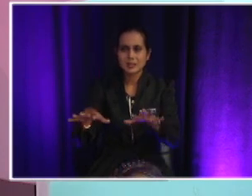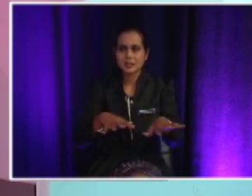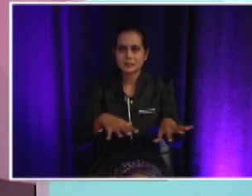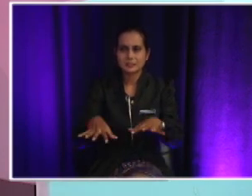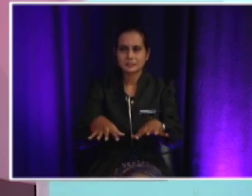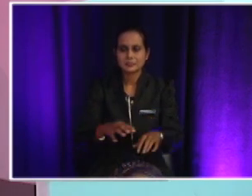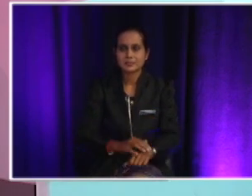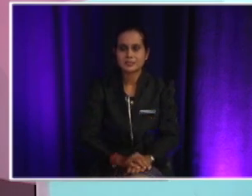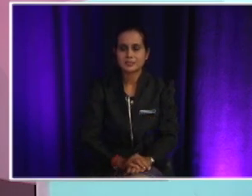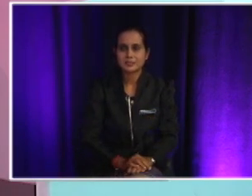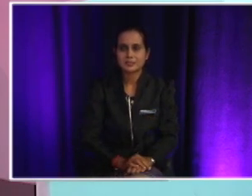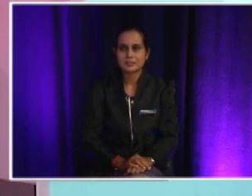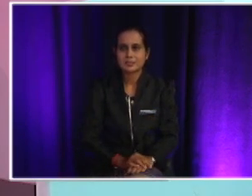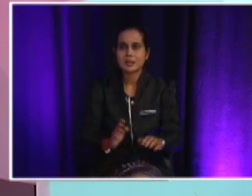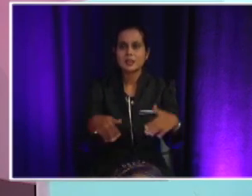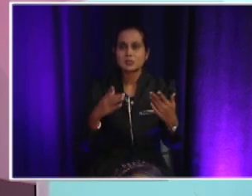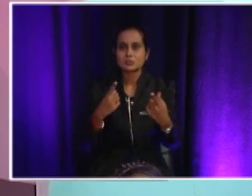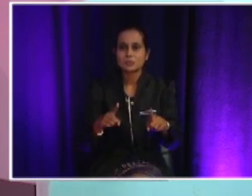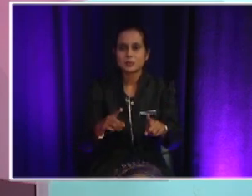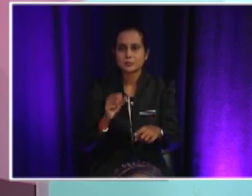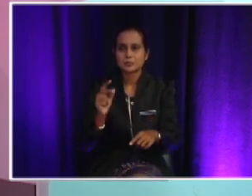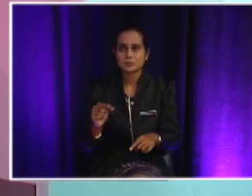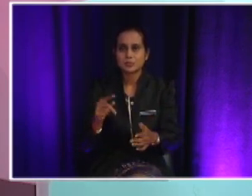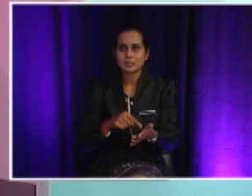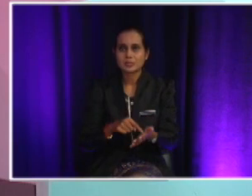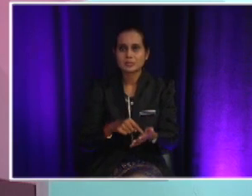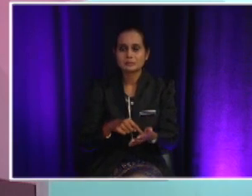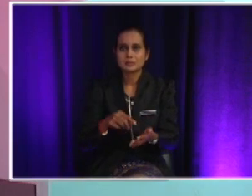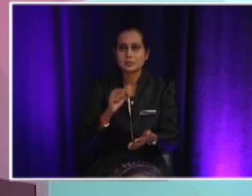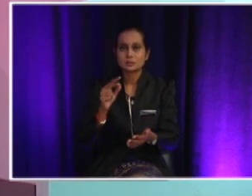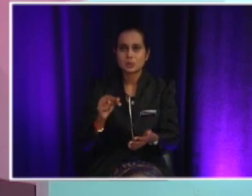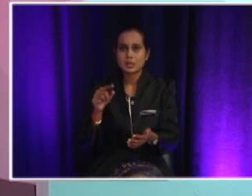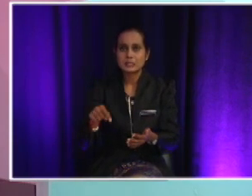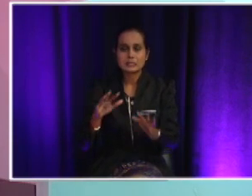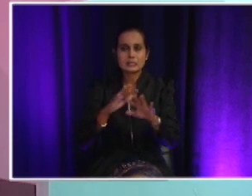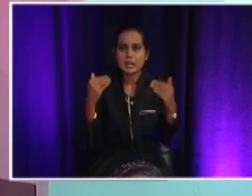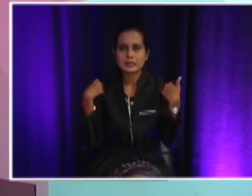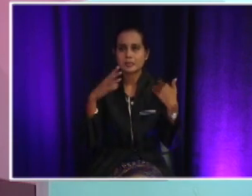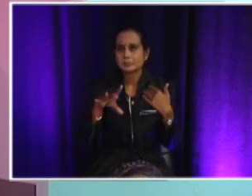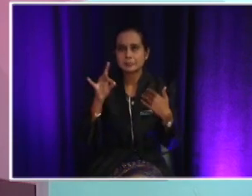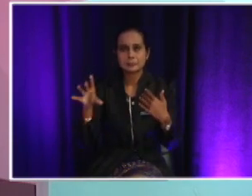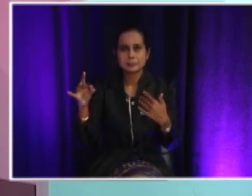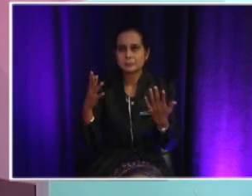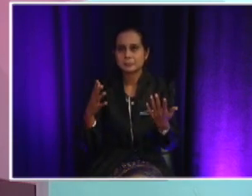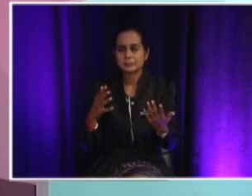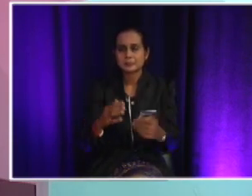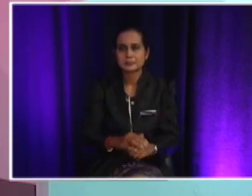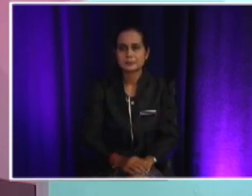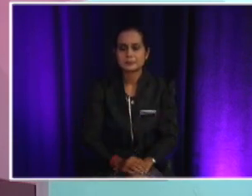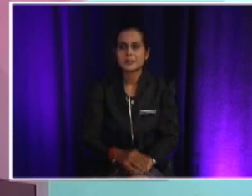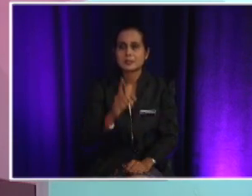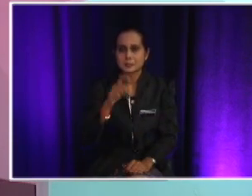kita nak menjawab untuk soalan ni? Okey, soalan ni kita tidak ada pilihan. Okey, nak tak nak kita kena sedikit